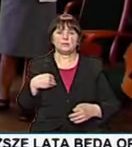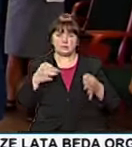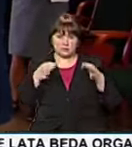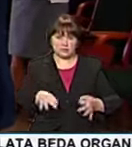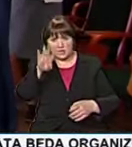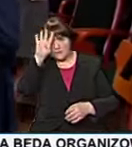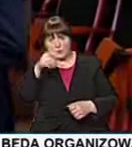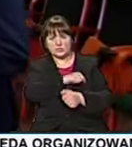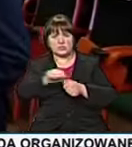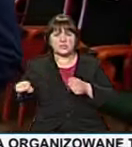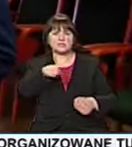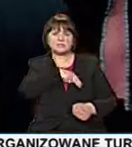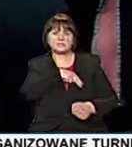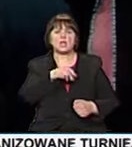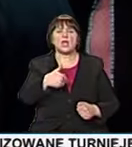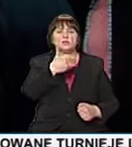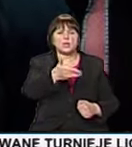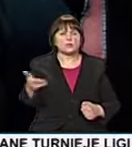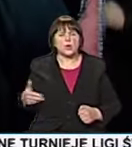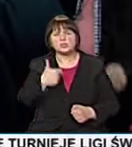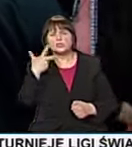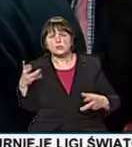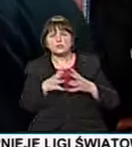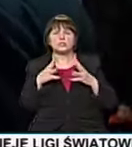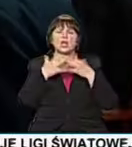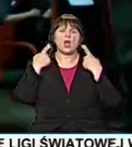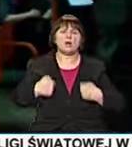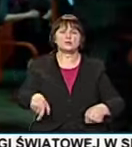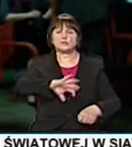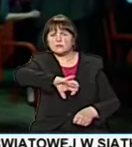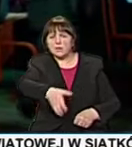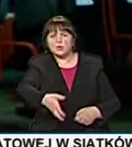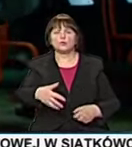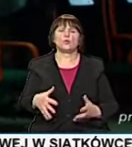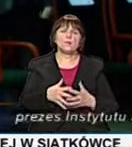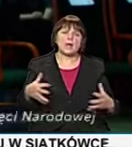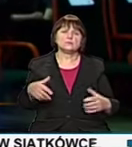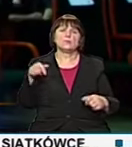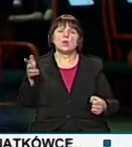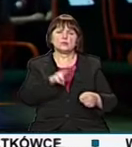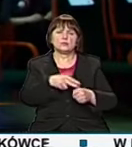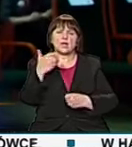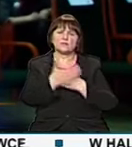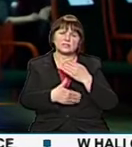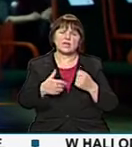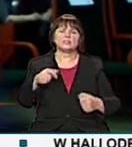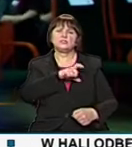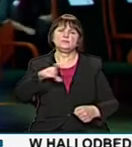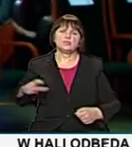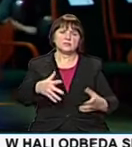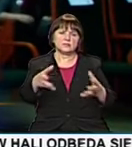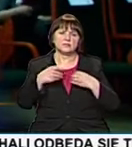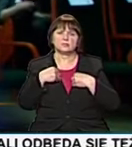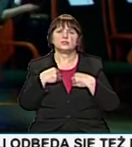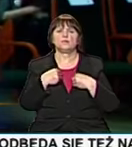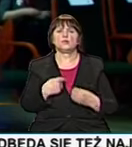to odznaczenie jest przyznane kilkudziesięciu osobom. Jest to jedna z największych grup, jakie w ostatnim czasie to odznaczenie